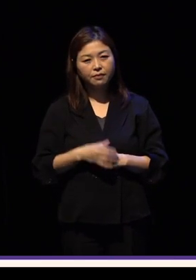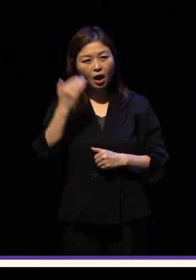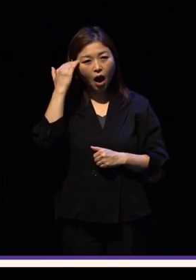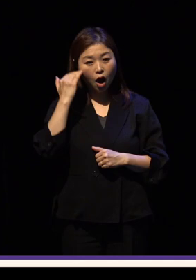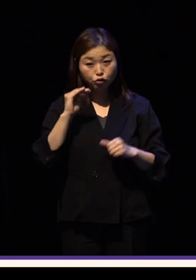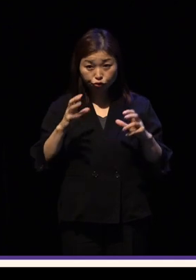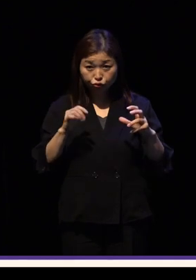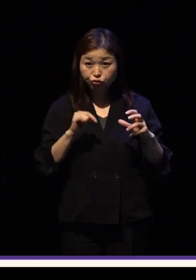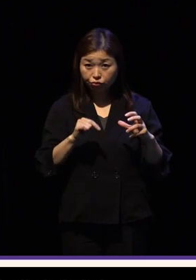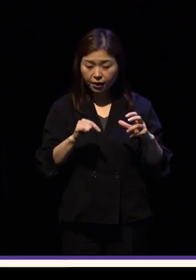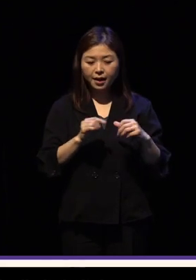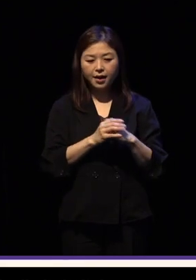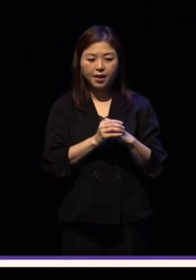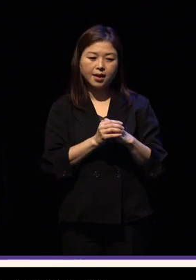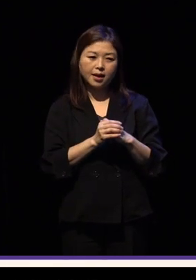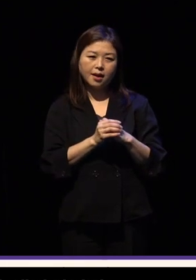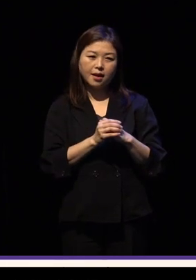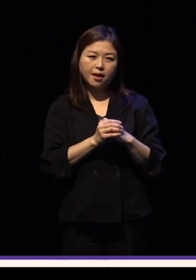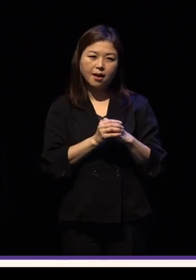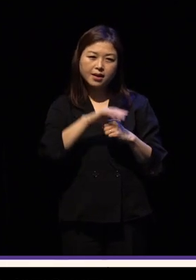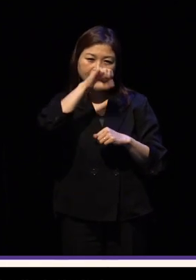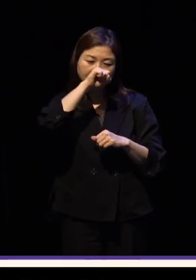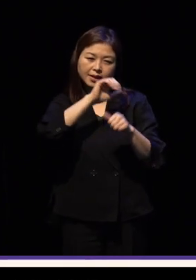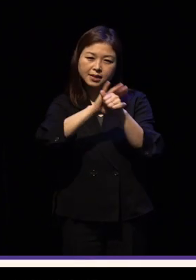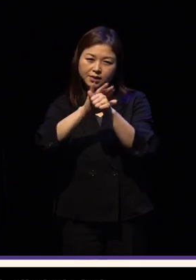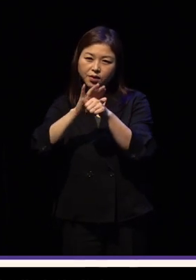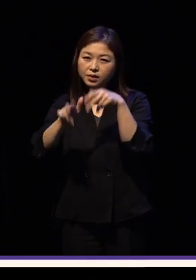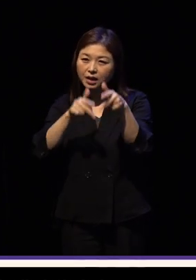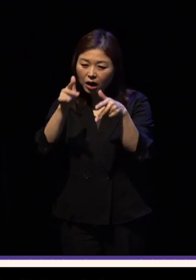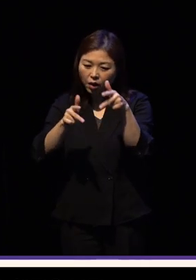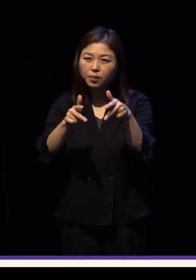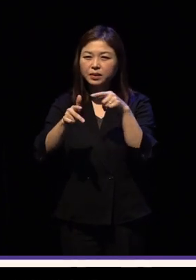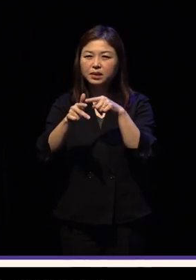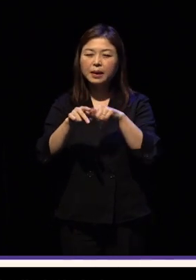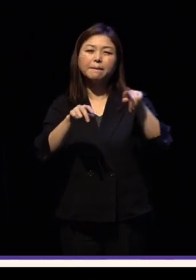지원 사업은 거의 100% 예산을 가지고 합니다.